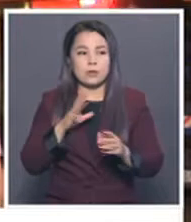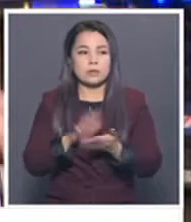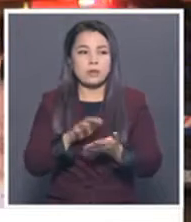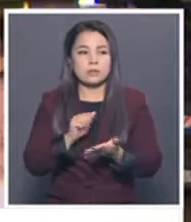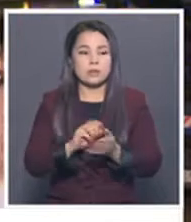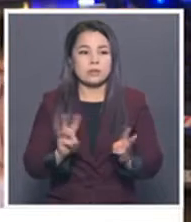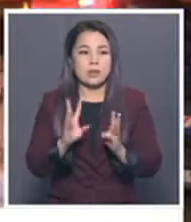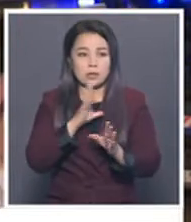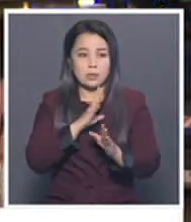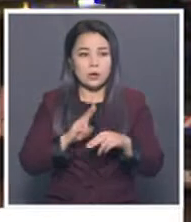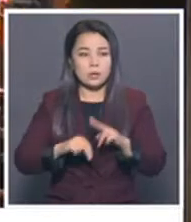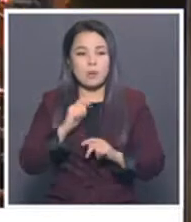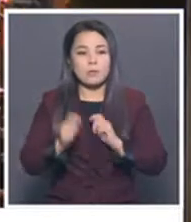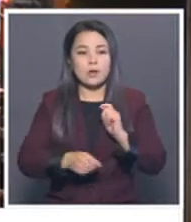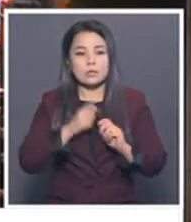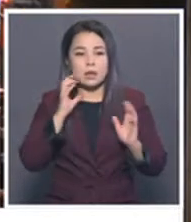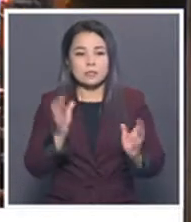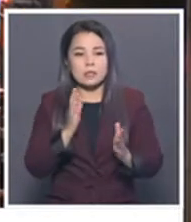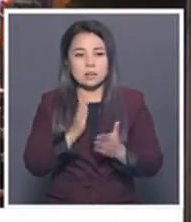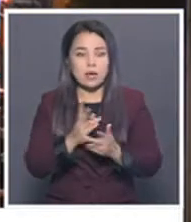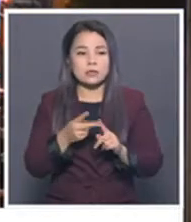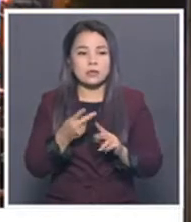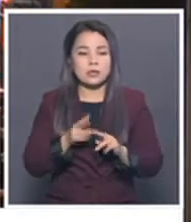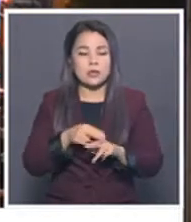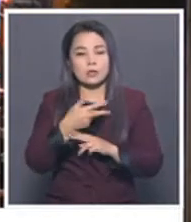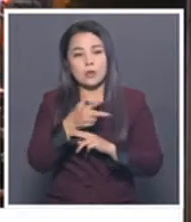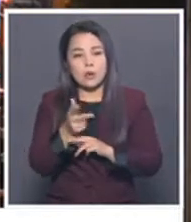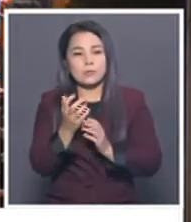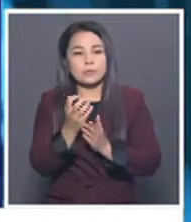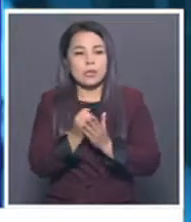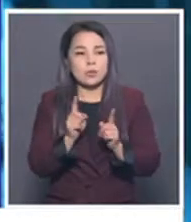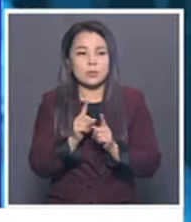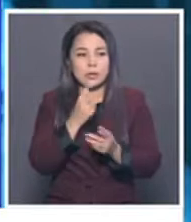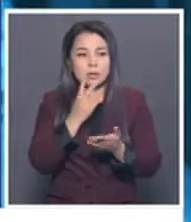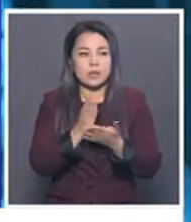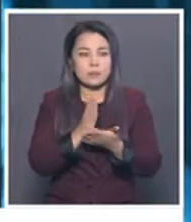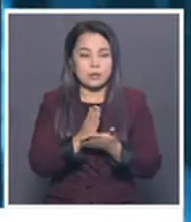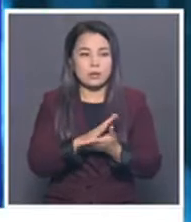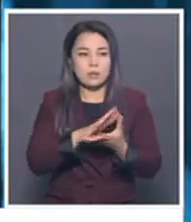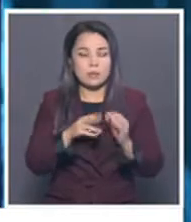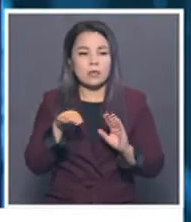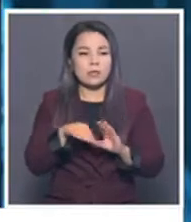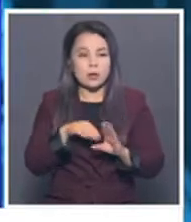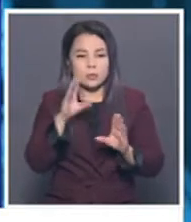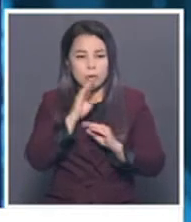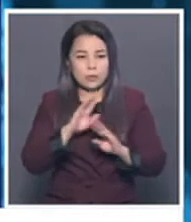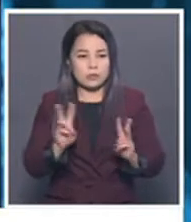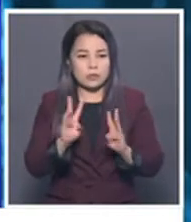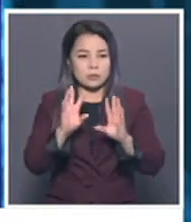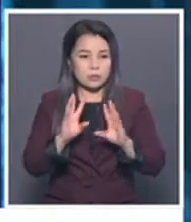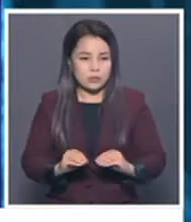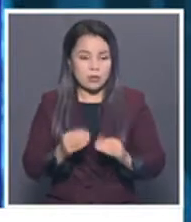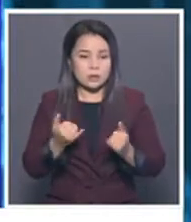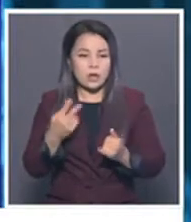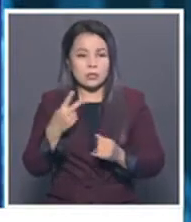кетті. Алғашқысында құрылыс материалдары сақталса, екіншісінде түсірілімге қажетті реквизиттер болған. На данном участке на екі